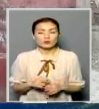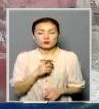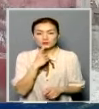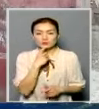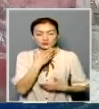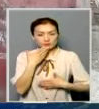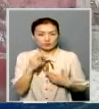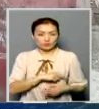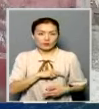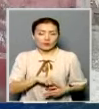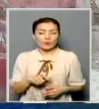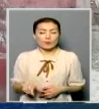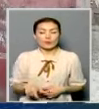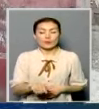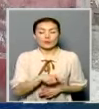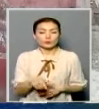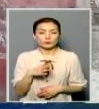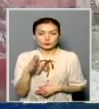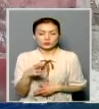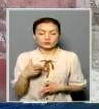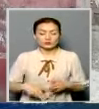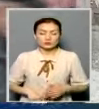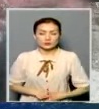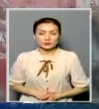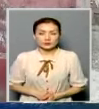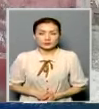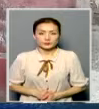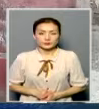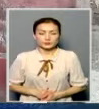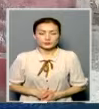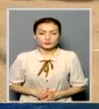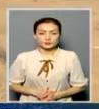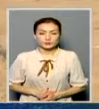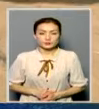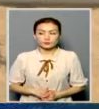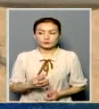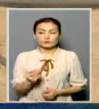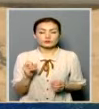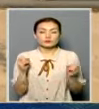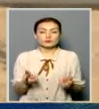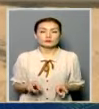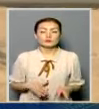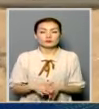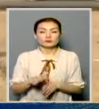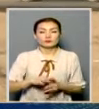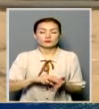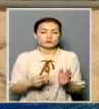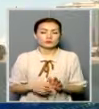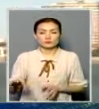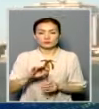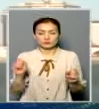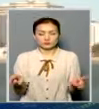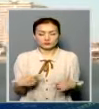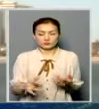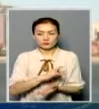асфальта. Работа по асфальтированию дорог будет идти ежегодно. Также предусмотрена реализация проектов по